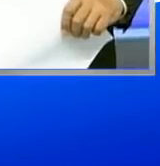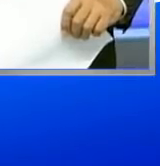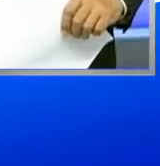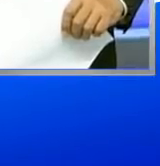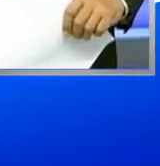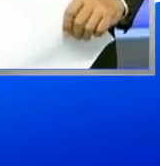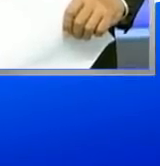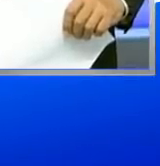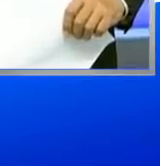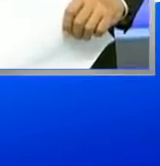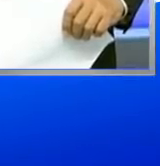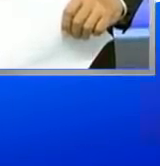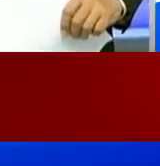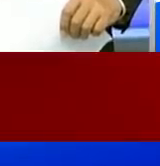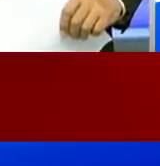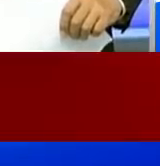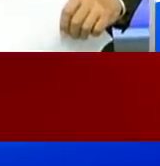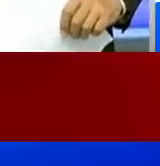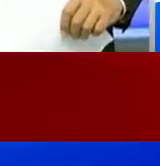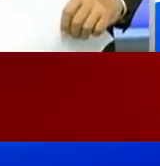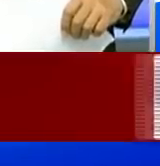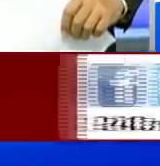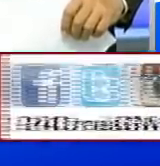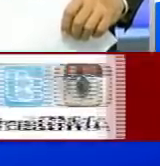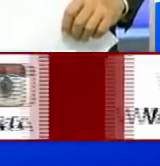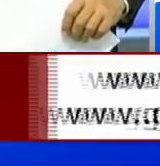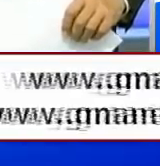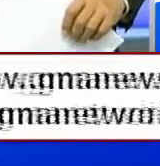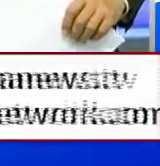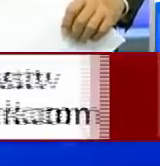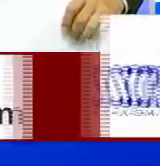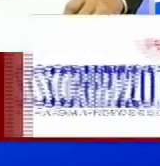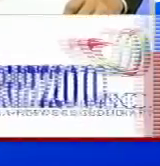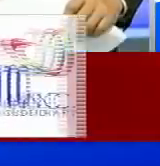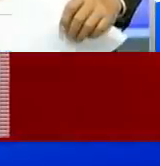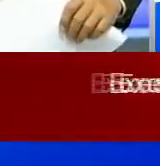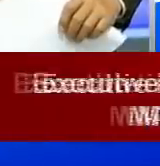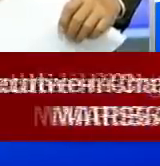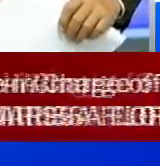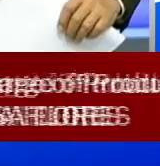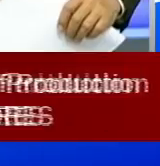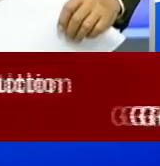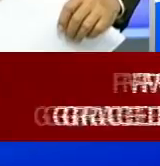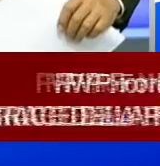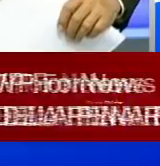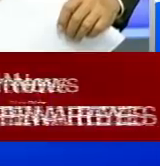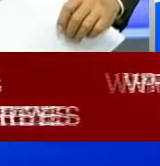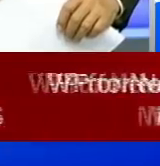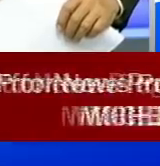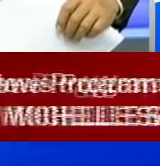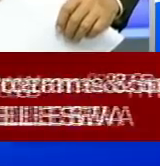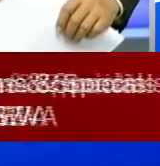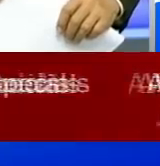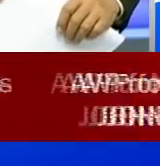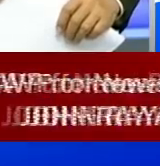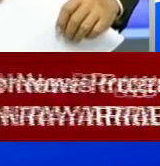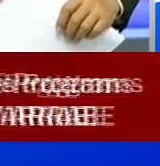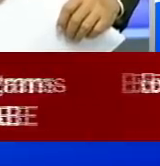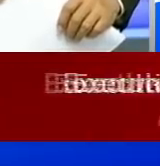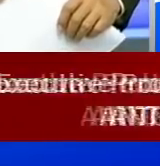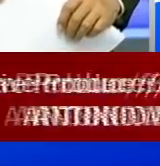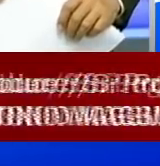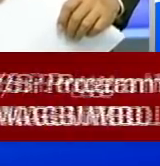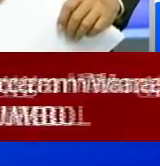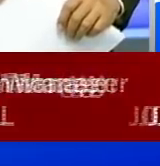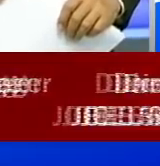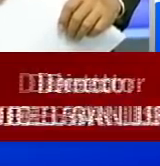iyo, Iya. At yan ang mga balita ngayong Huwebes. Ako po si Mel Tiangco. Ako po si Vicky Morales. Ako po si Mike Enriquez. Buong puso para sa Pilipino.